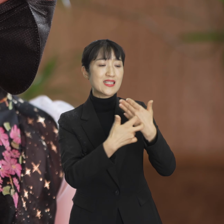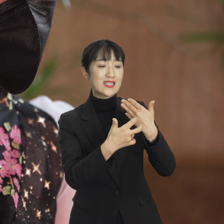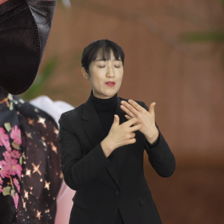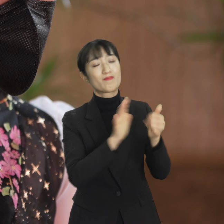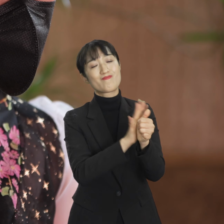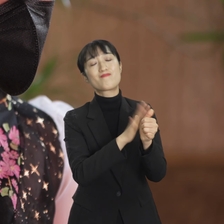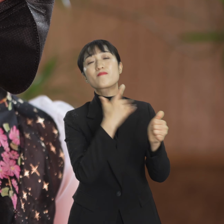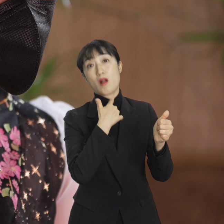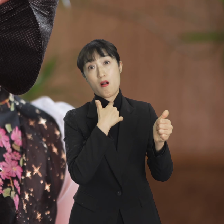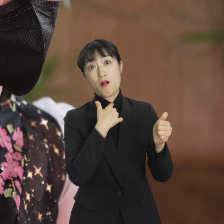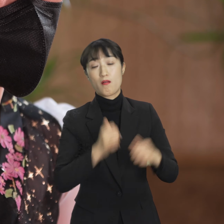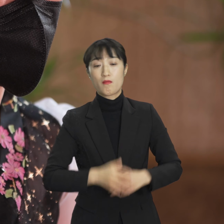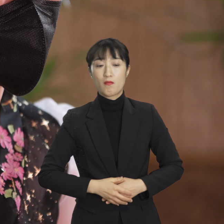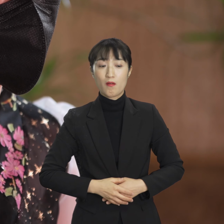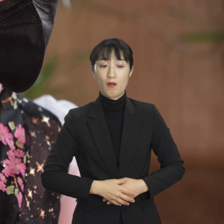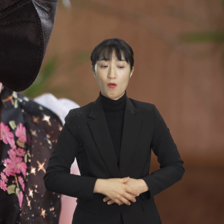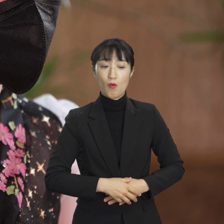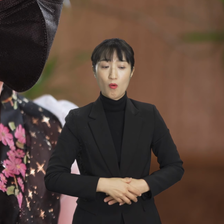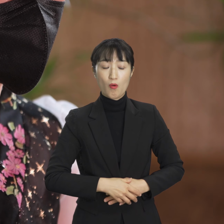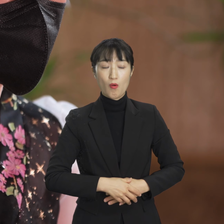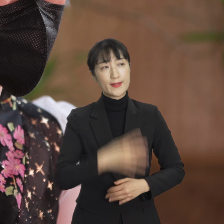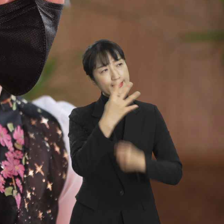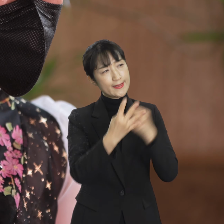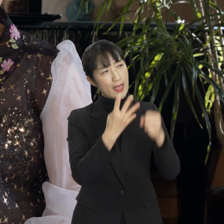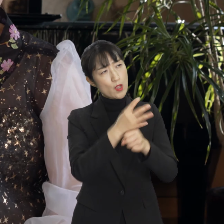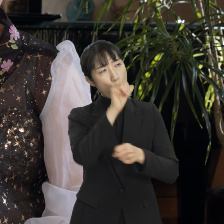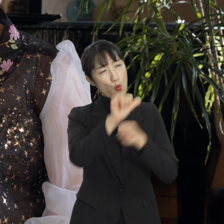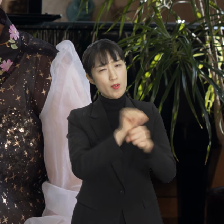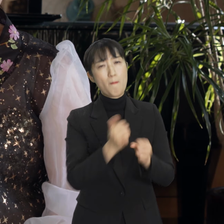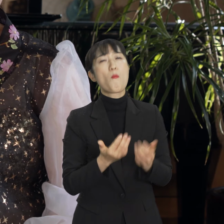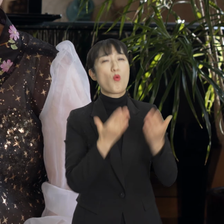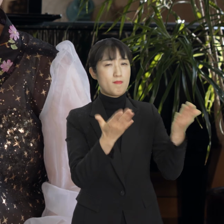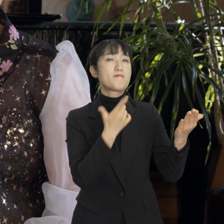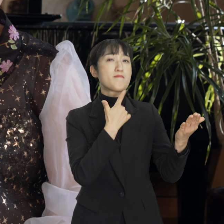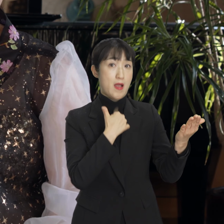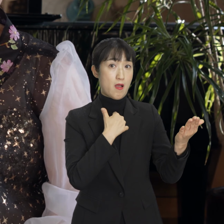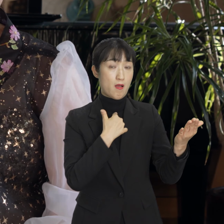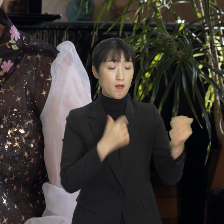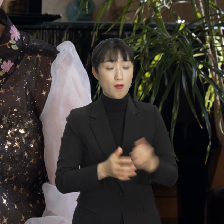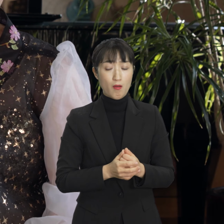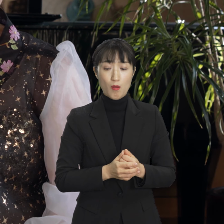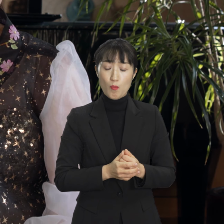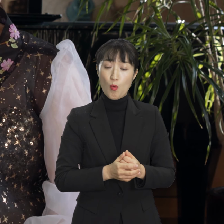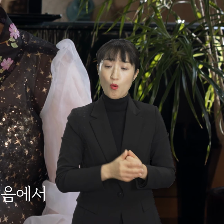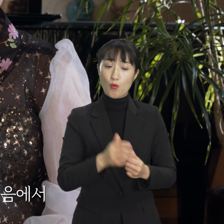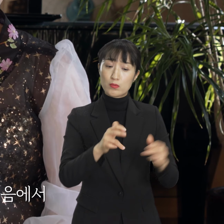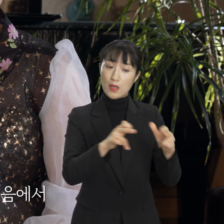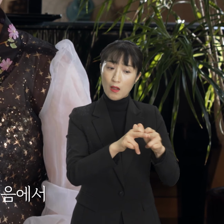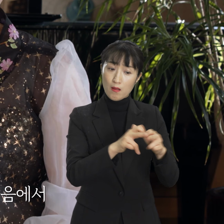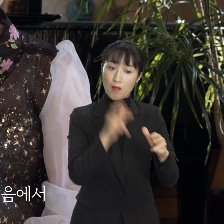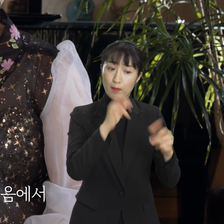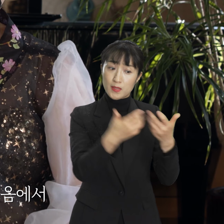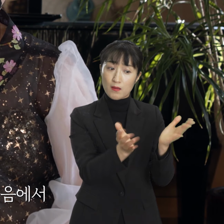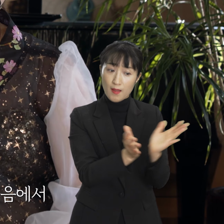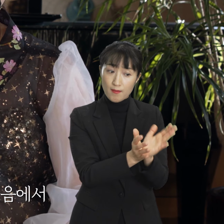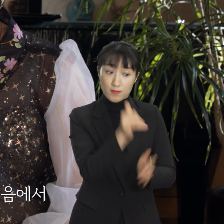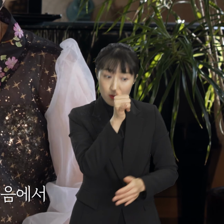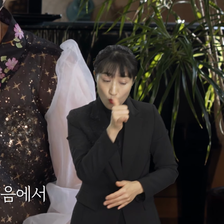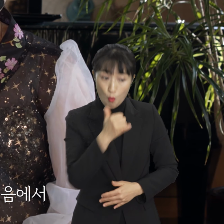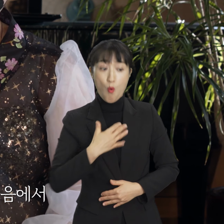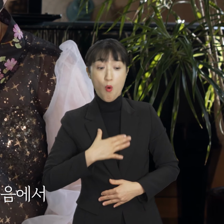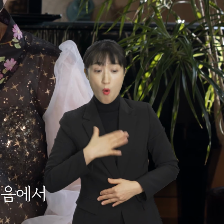거기에서 한 4 5년간 봉사를 했었어요 이제 장애 합창단이 있는 건 아닐까 제가 이제 거기